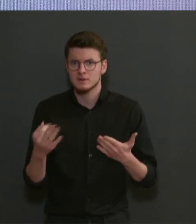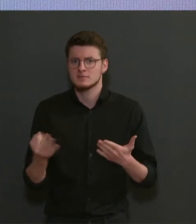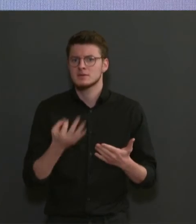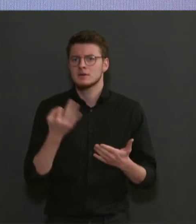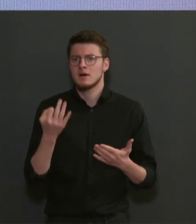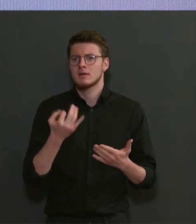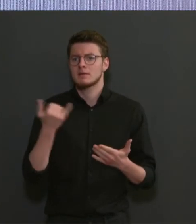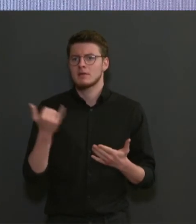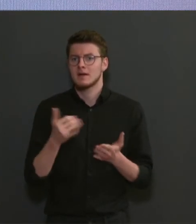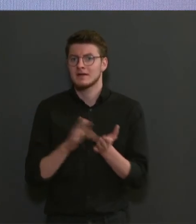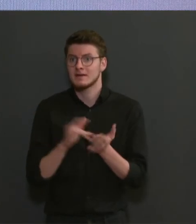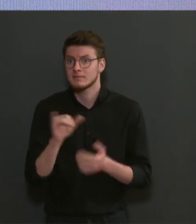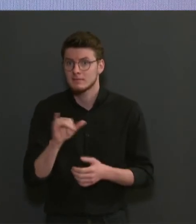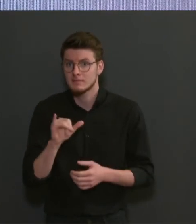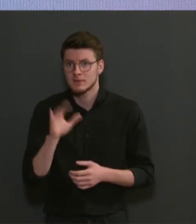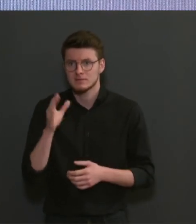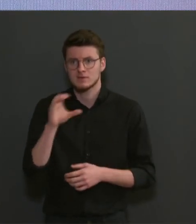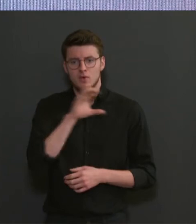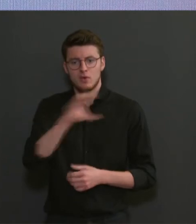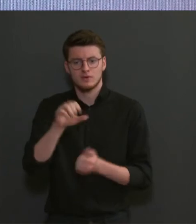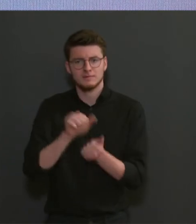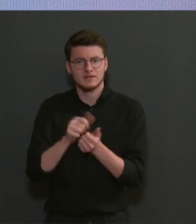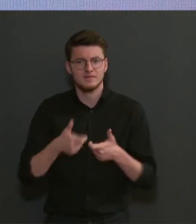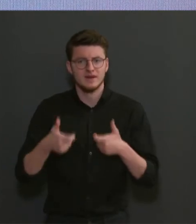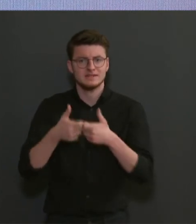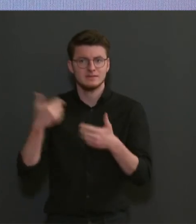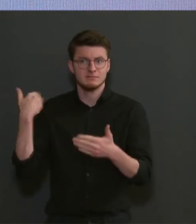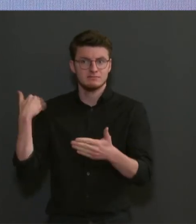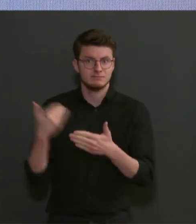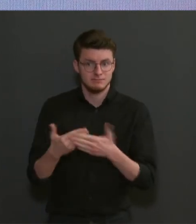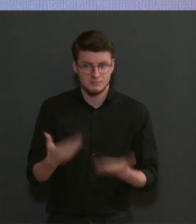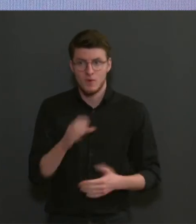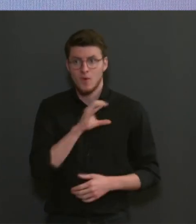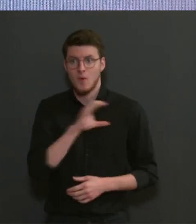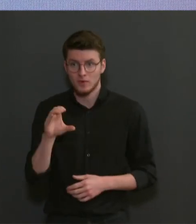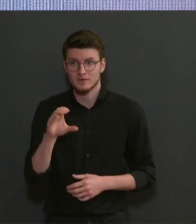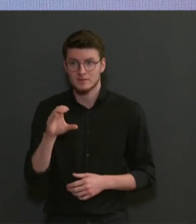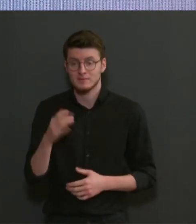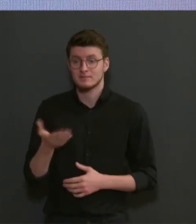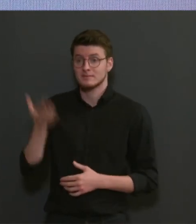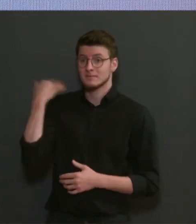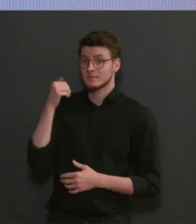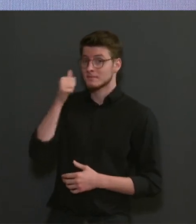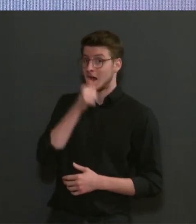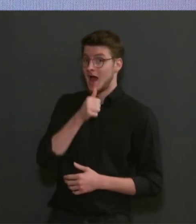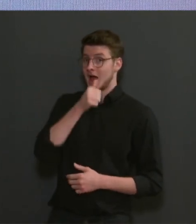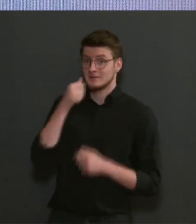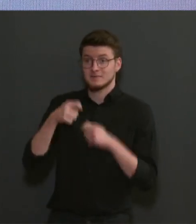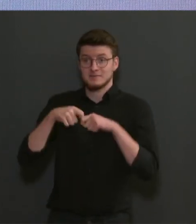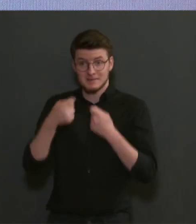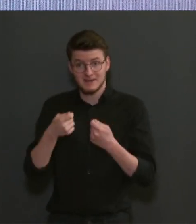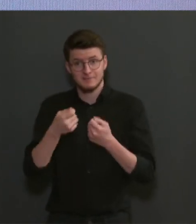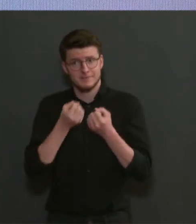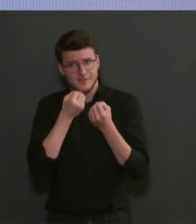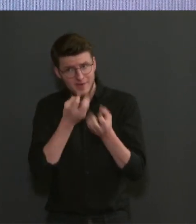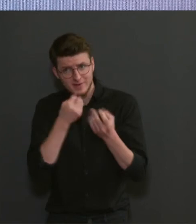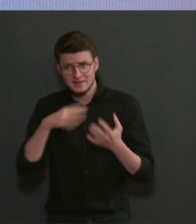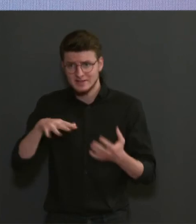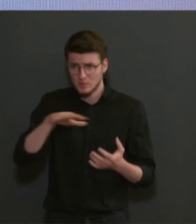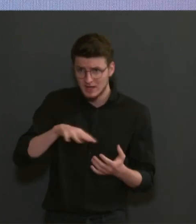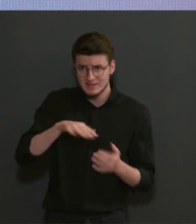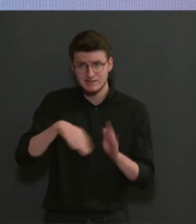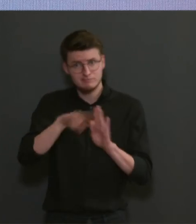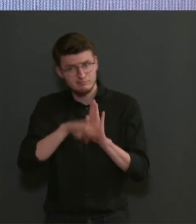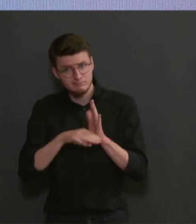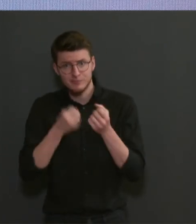100ste persconferentie. Al sinds maart geven we duiding bij de actuele situatie en bij de maatregelen.